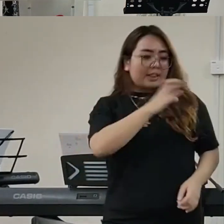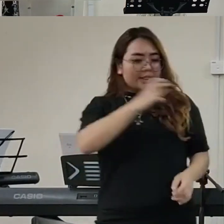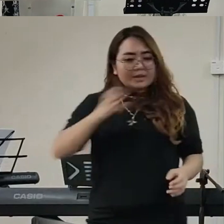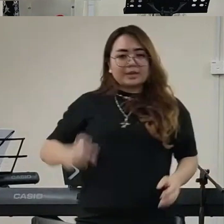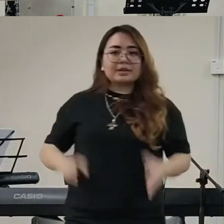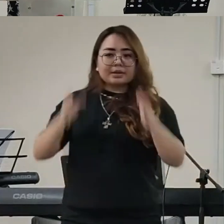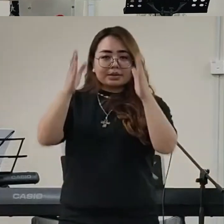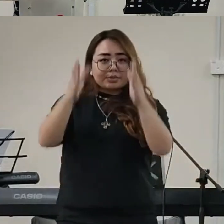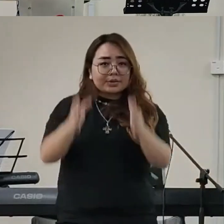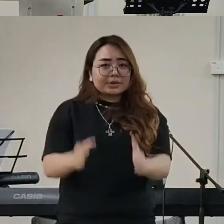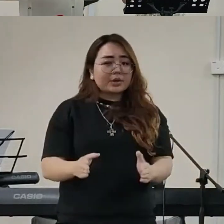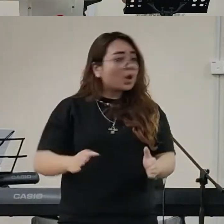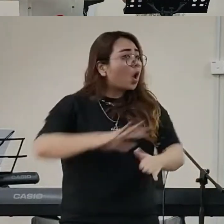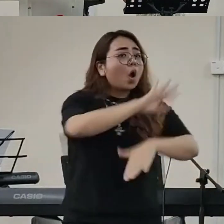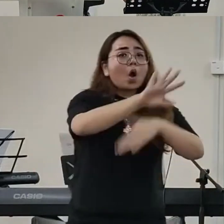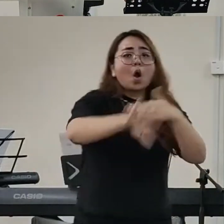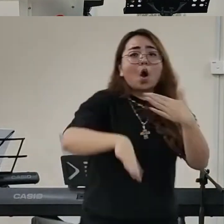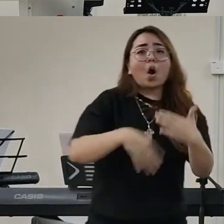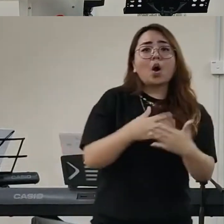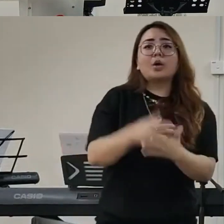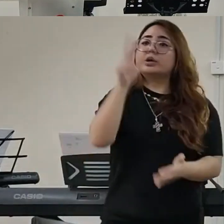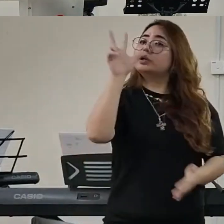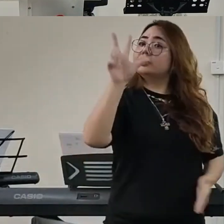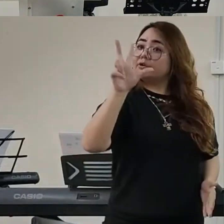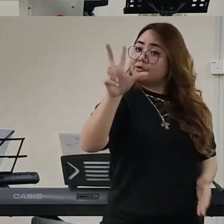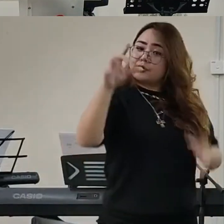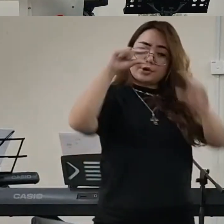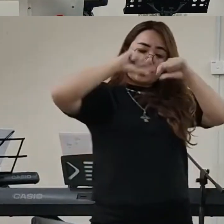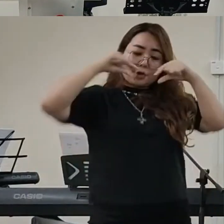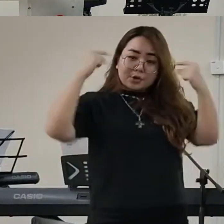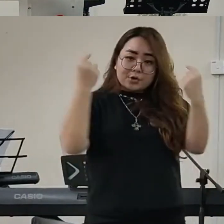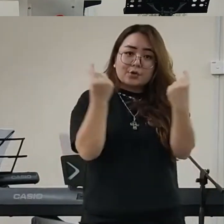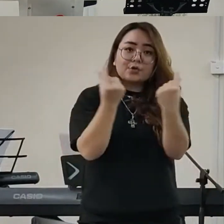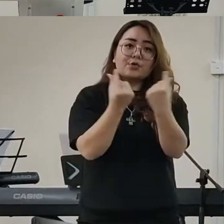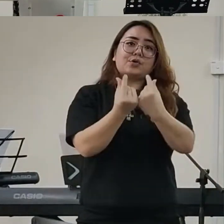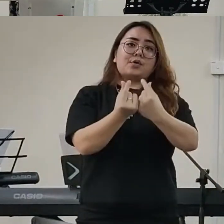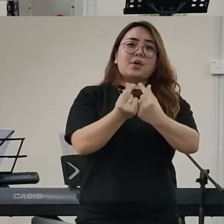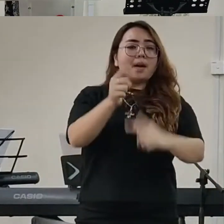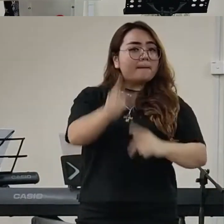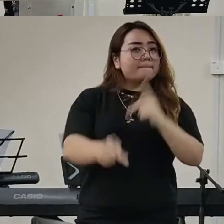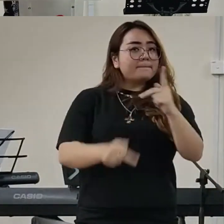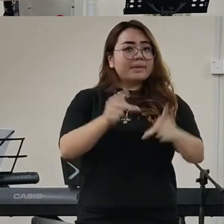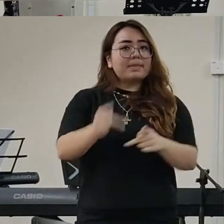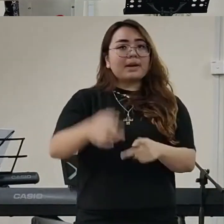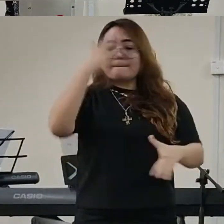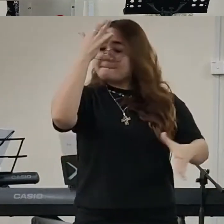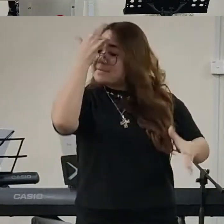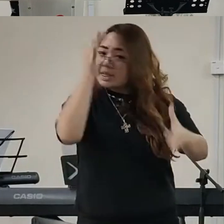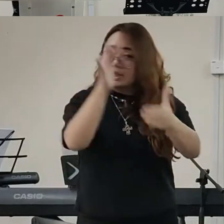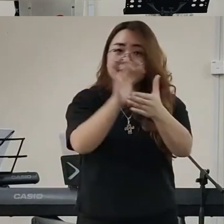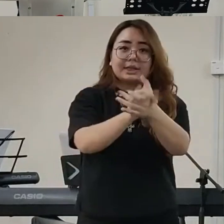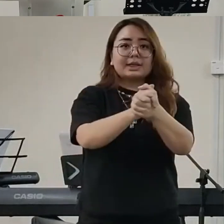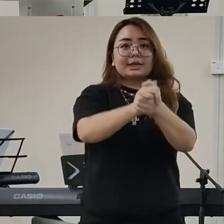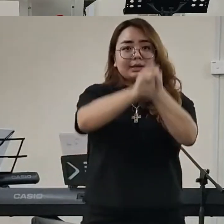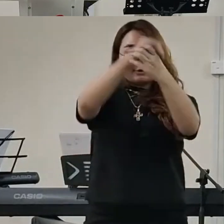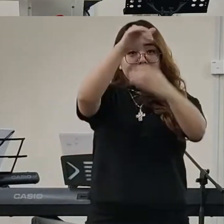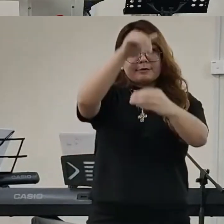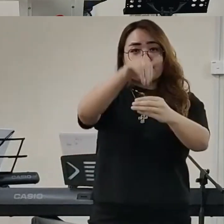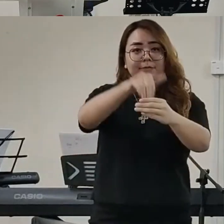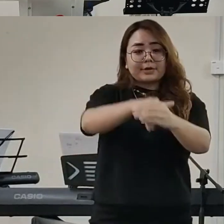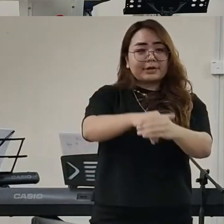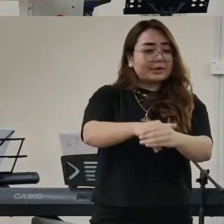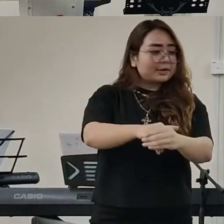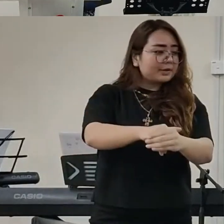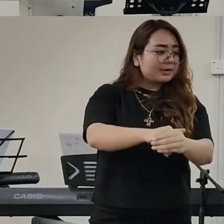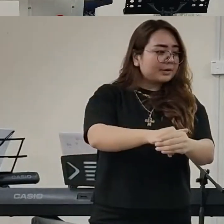等等。 All of these three groups of the people of the books, they all believe in, they believe that the